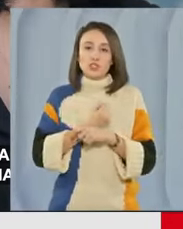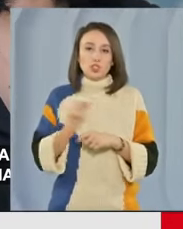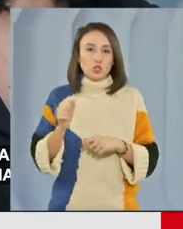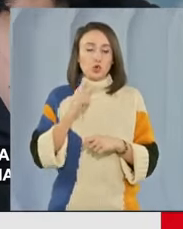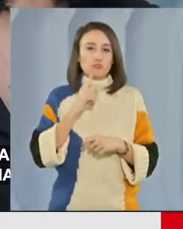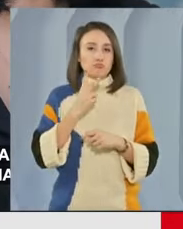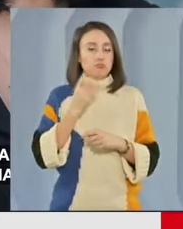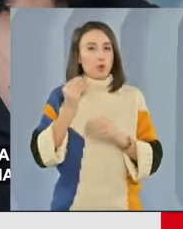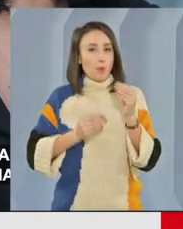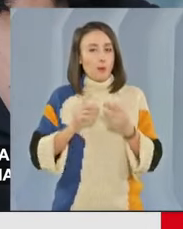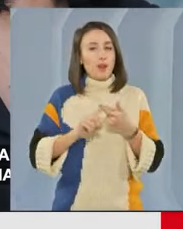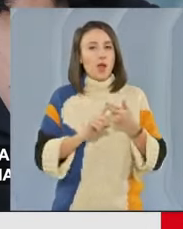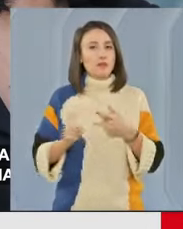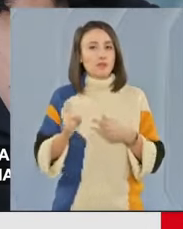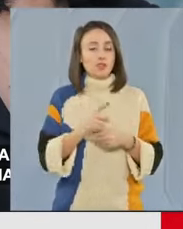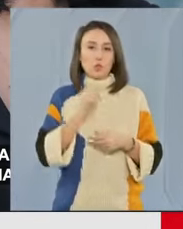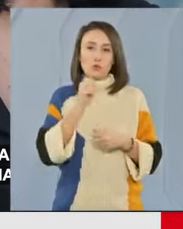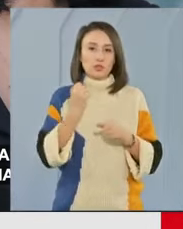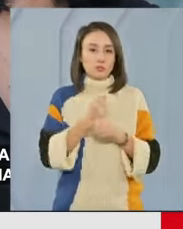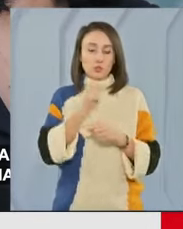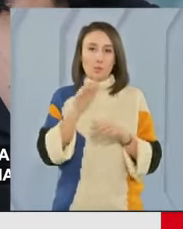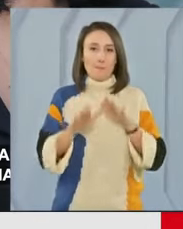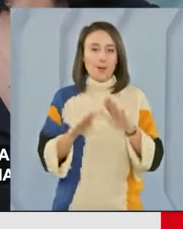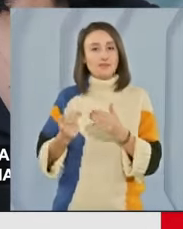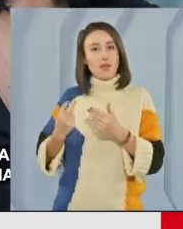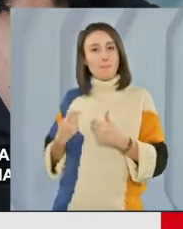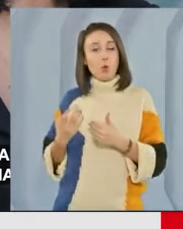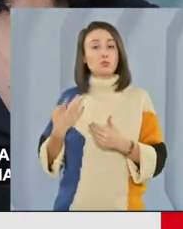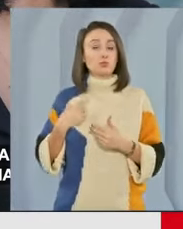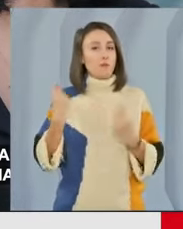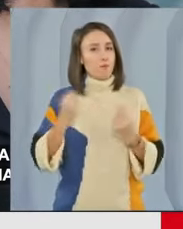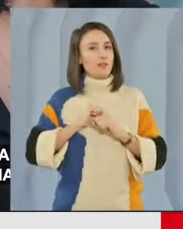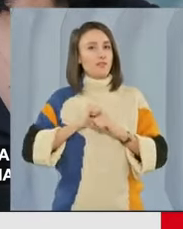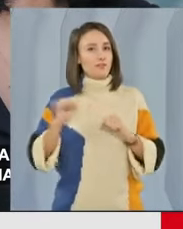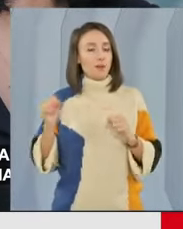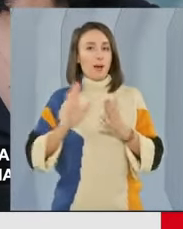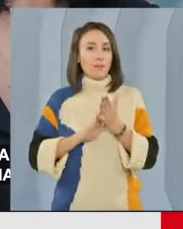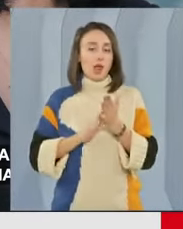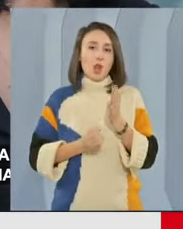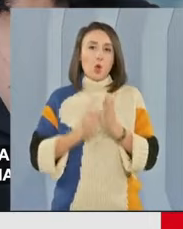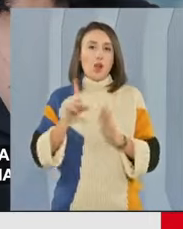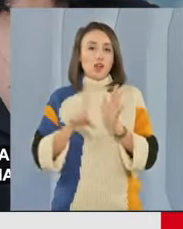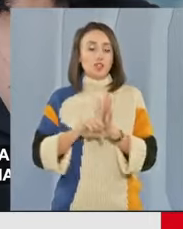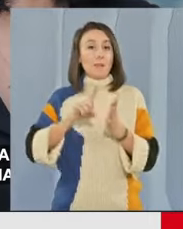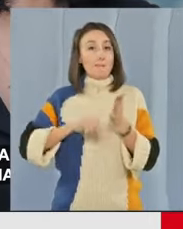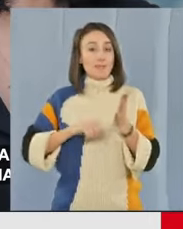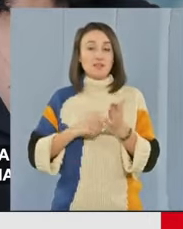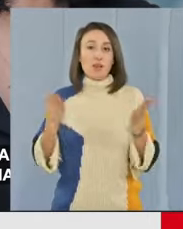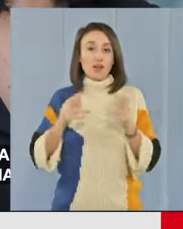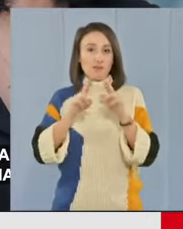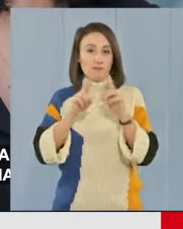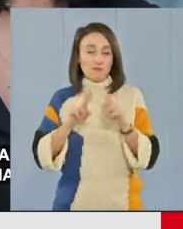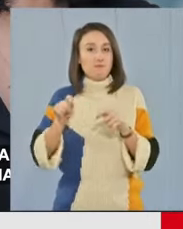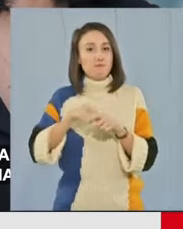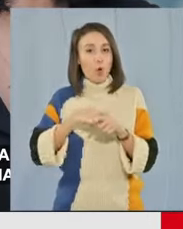o abatere legată de asta, nu facem niciun pas înapoi, suntem foarte fermi în aplicarea noii legi a pensiilor, care este o